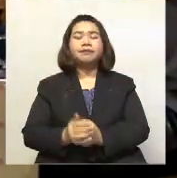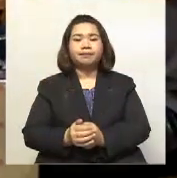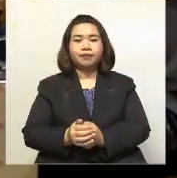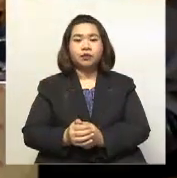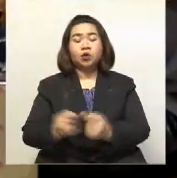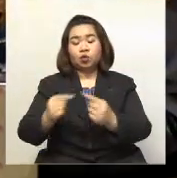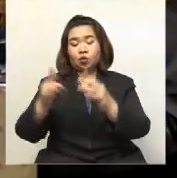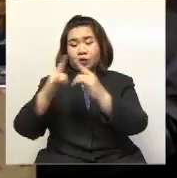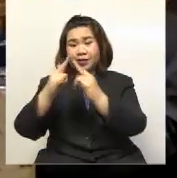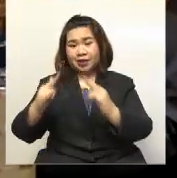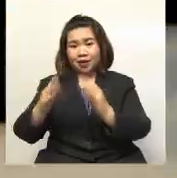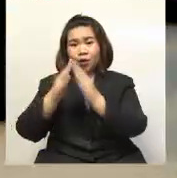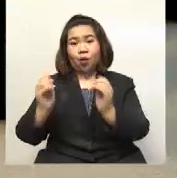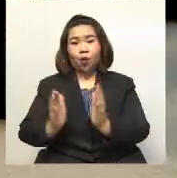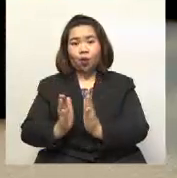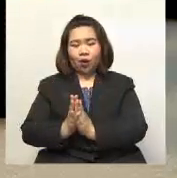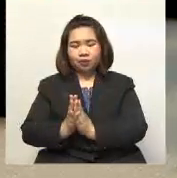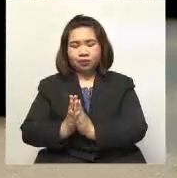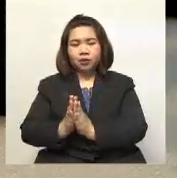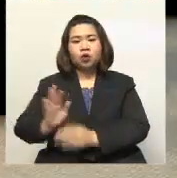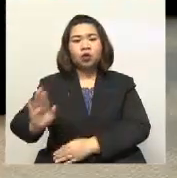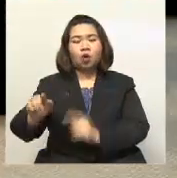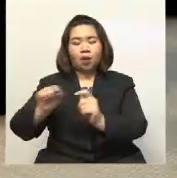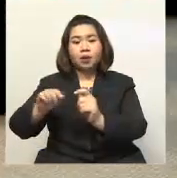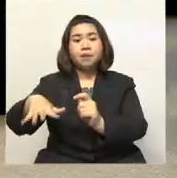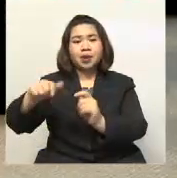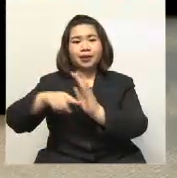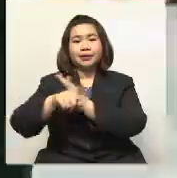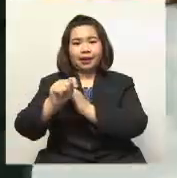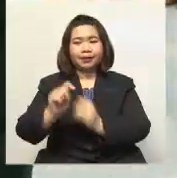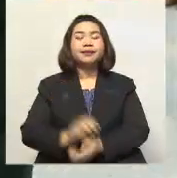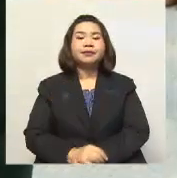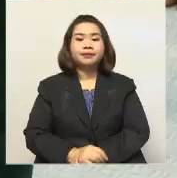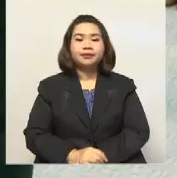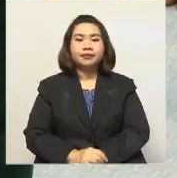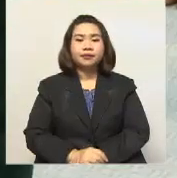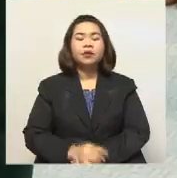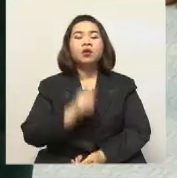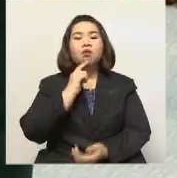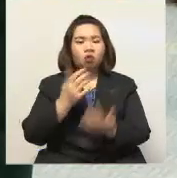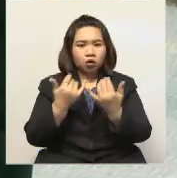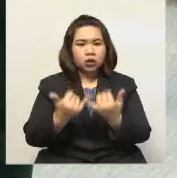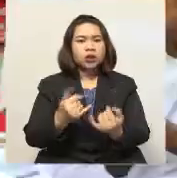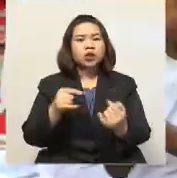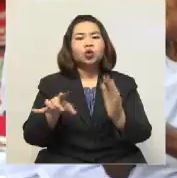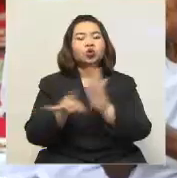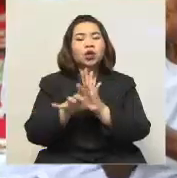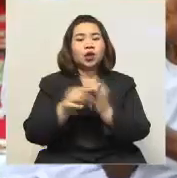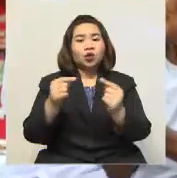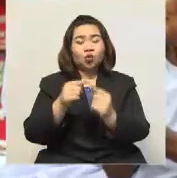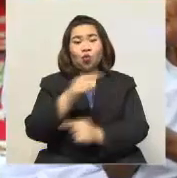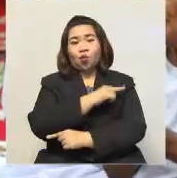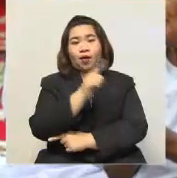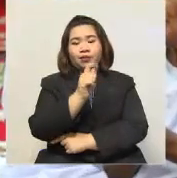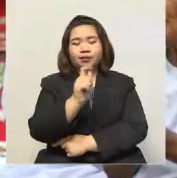ที่ศาลาการประเรียนวัดบางปรือตำบลห้วยแร้งอำเภอเมืองตราดค่ะถือว่าครั้งนี้เป็นการทำบุญครั้งสุดท้ายในวันออกพร